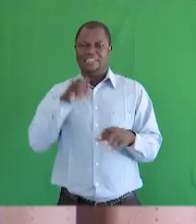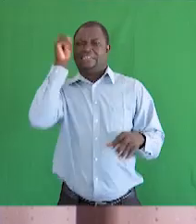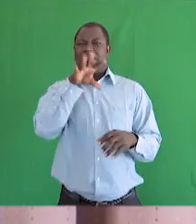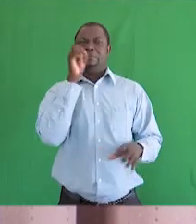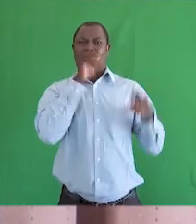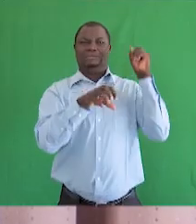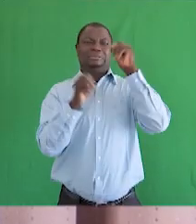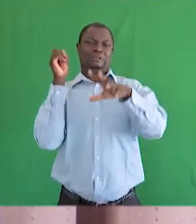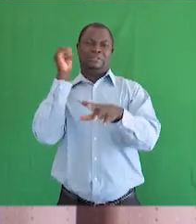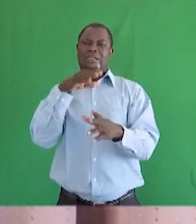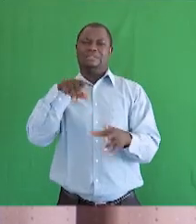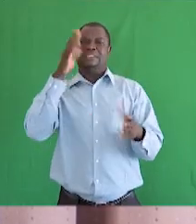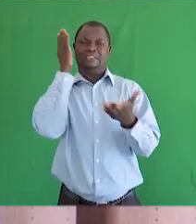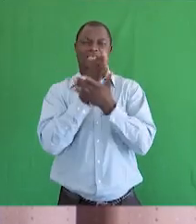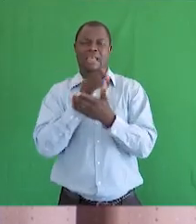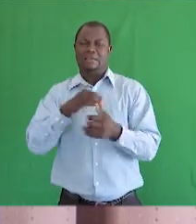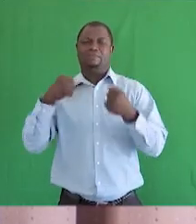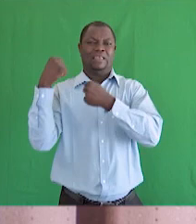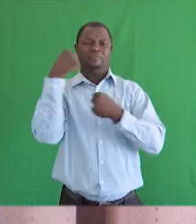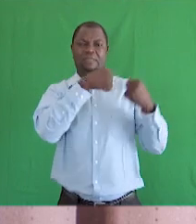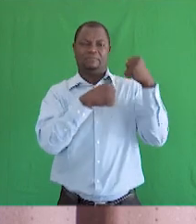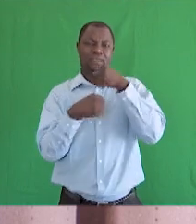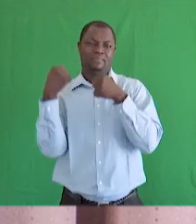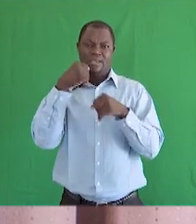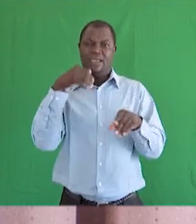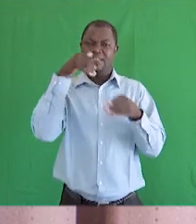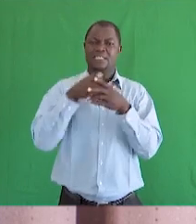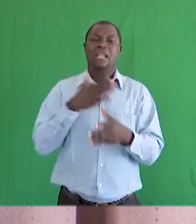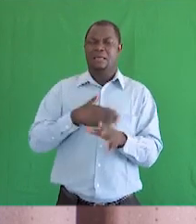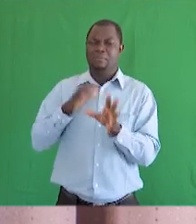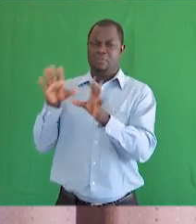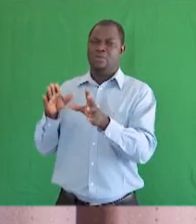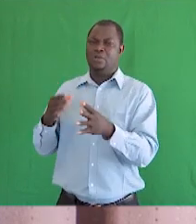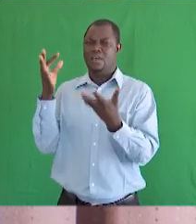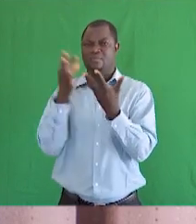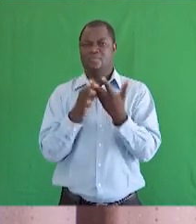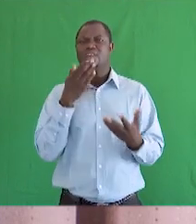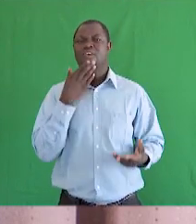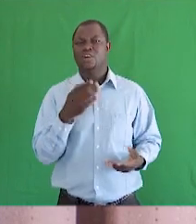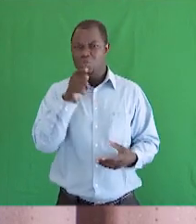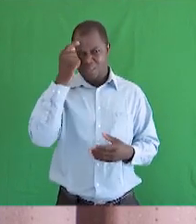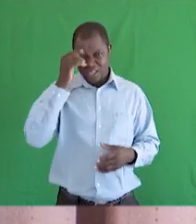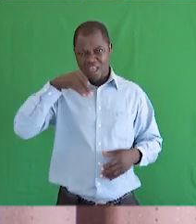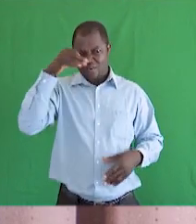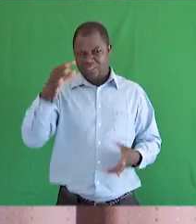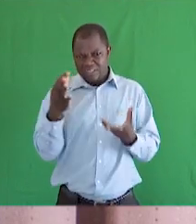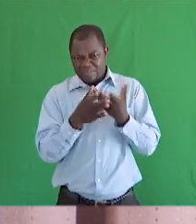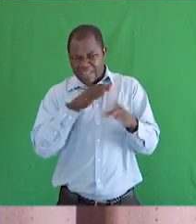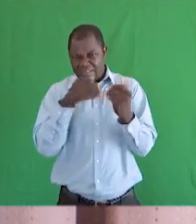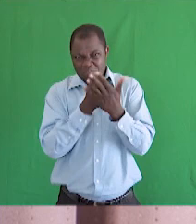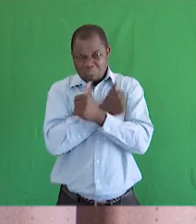kutukana, mukatanga kushorana. Muchiri pakudana na msati marorana. Kumberi kune chiedza iru